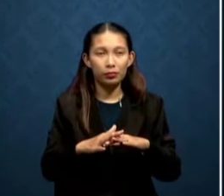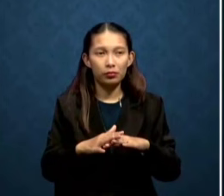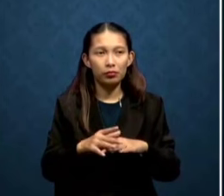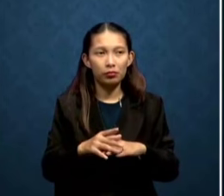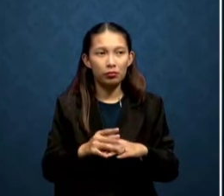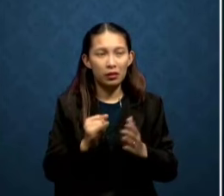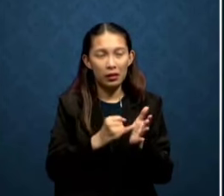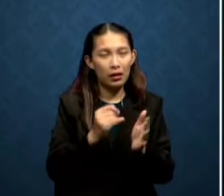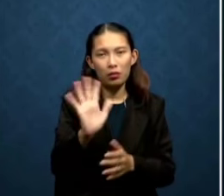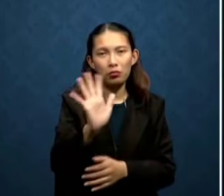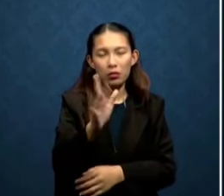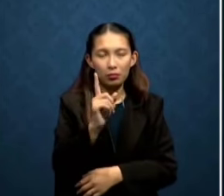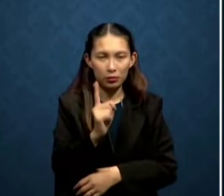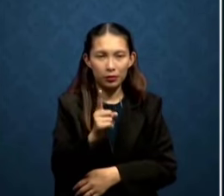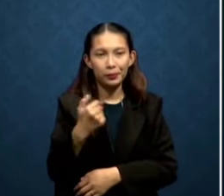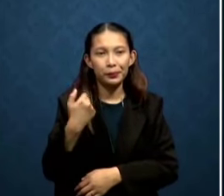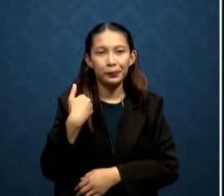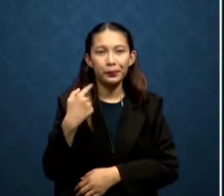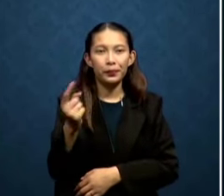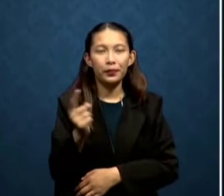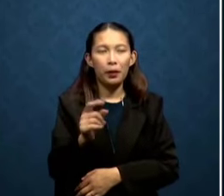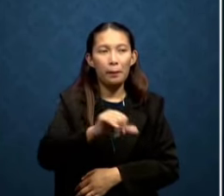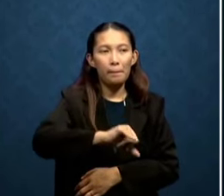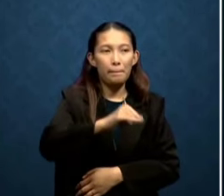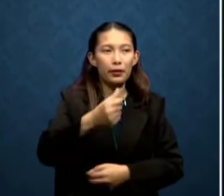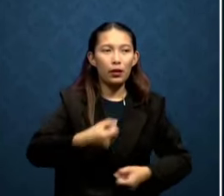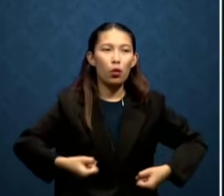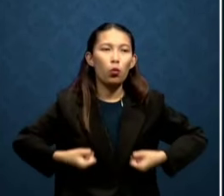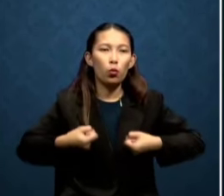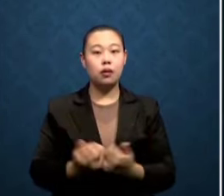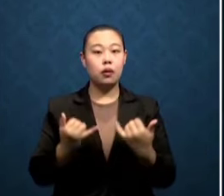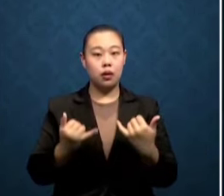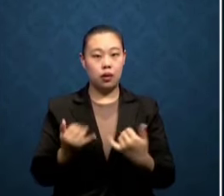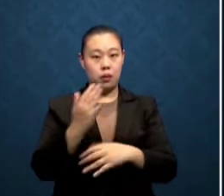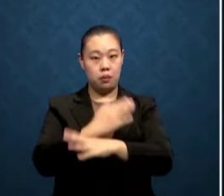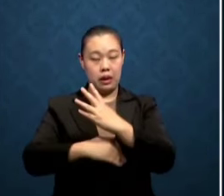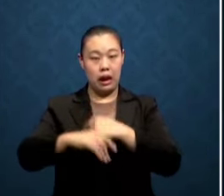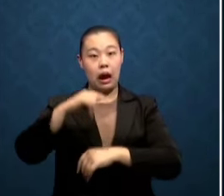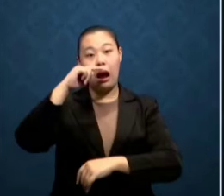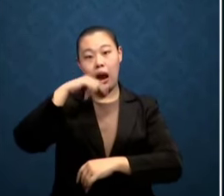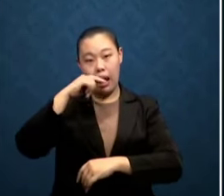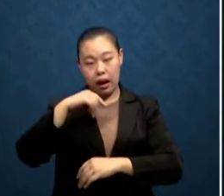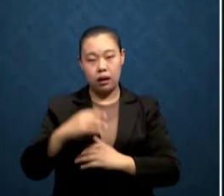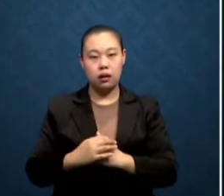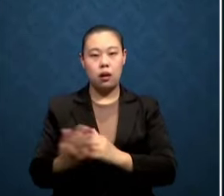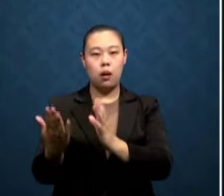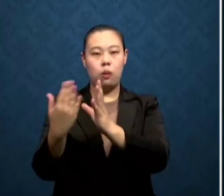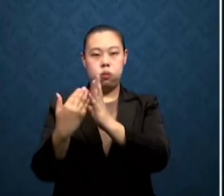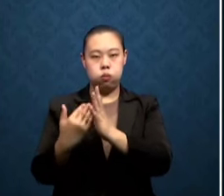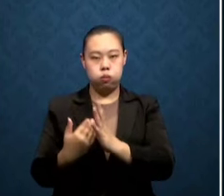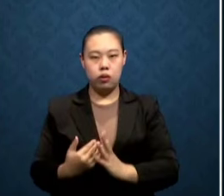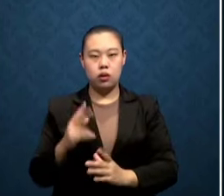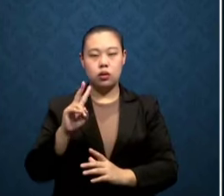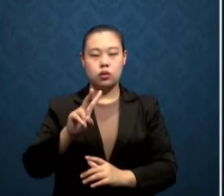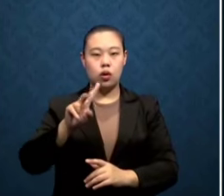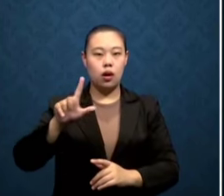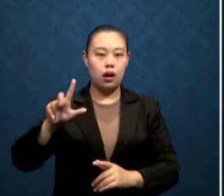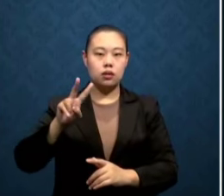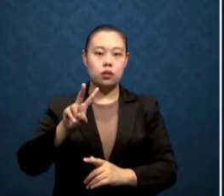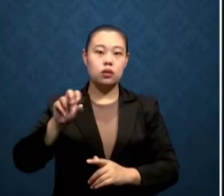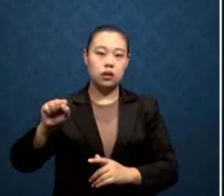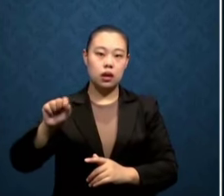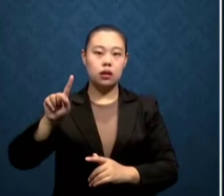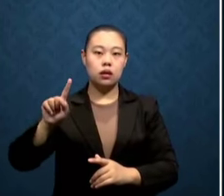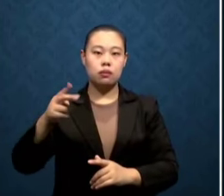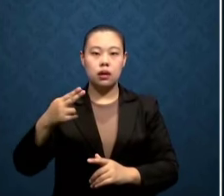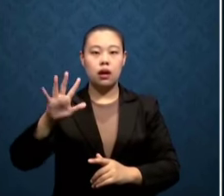ประเมินความพิการจาก 5ระดับเหลือเพียง 2ระดับคือพิการหรือไม่พิการสอดคล้องกับข้อหารือของนายมังกรศรีเจริญกูลเรื่อง